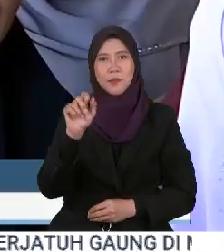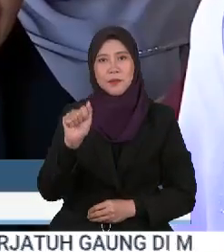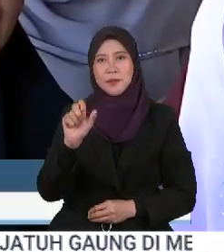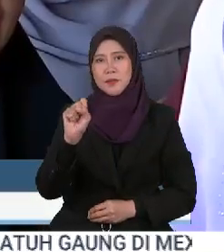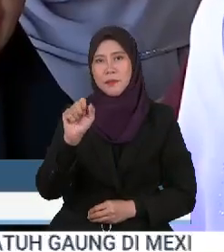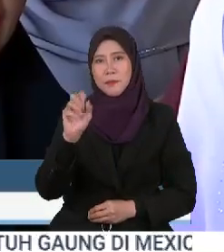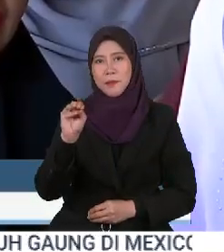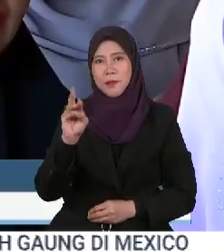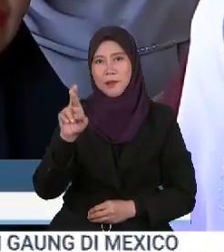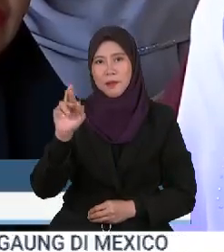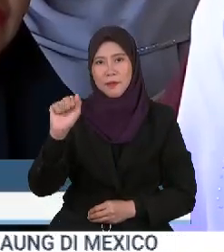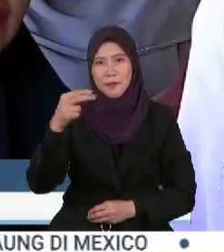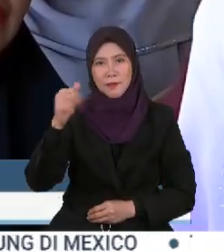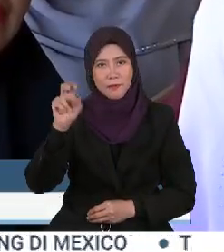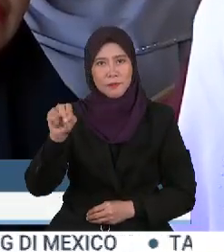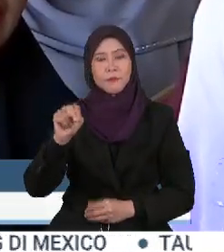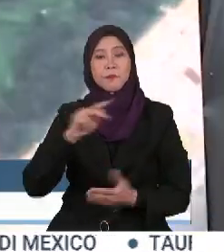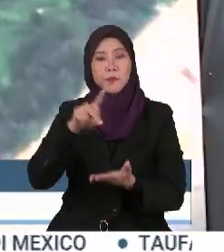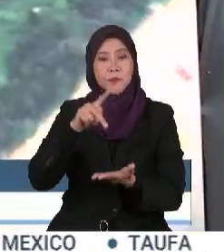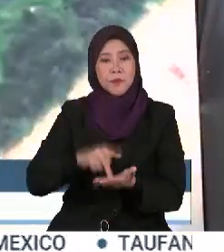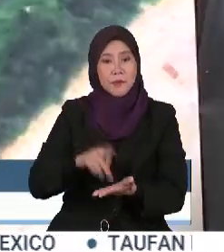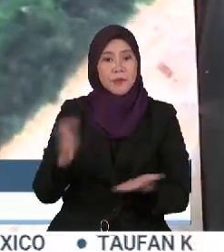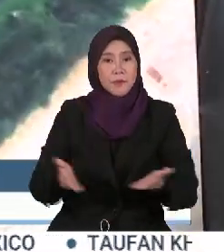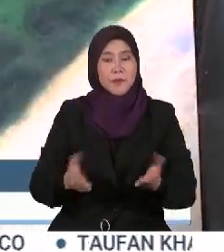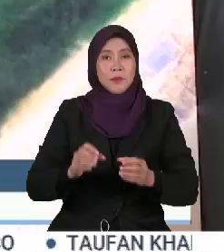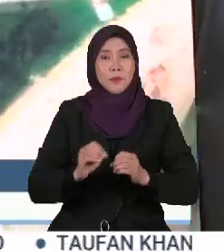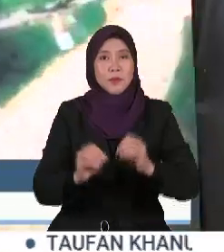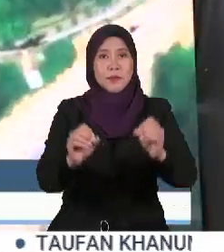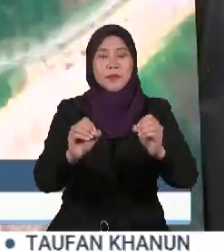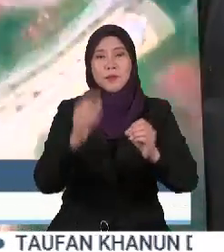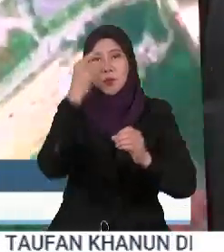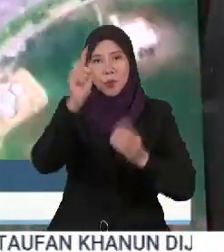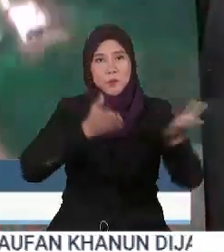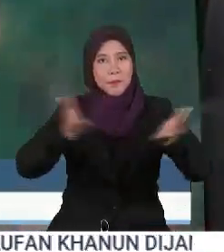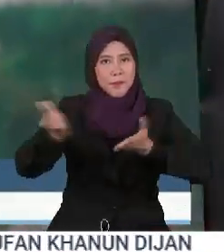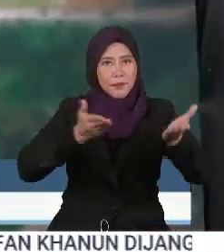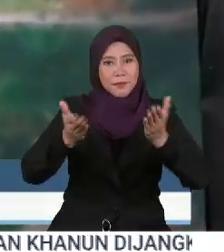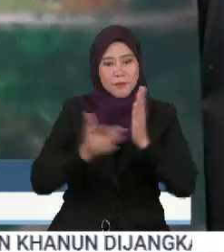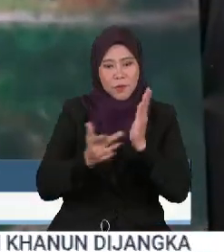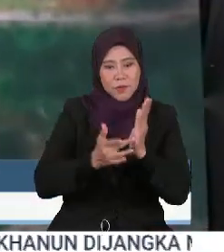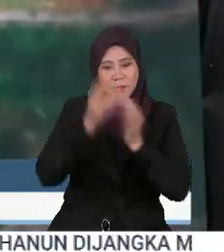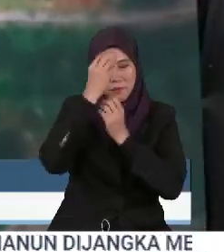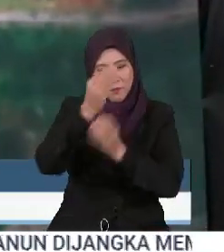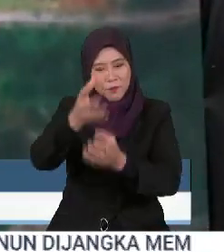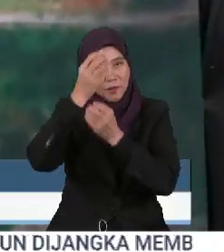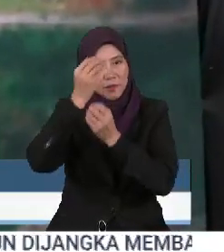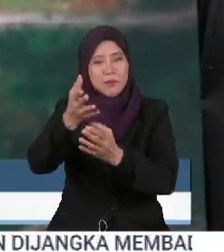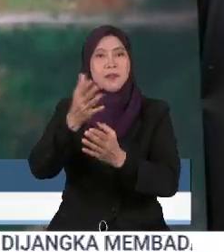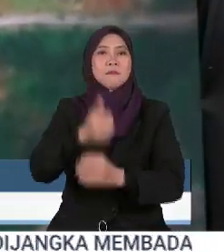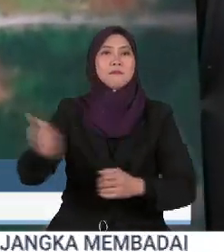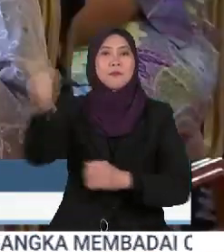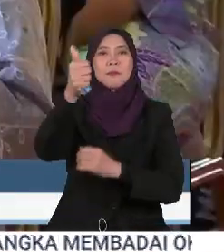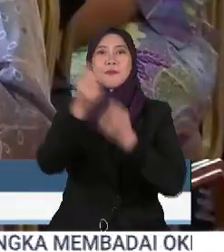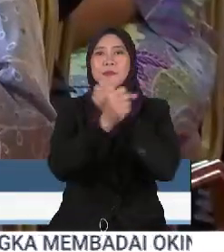ini. Bangunan Tahodisi menjadi pusat operasi pusat pembangunan dan khidmat teknologi maklumat yang merupakan tunjang